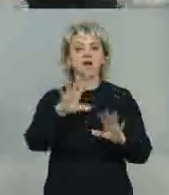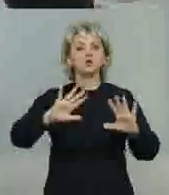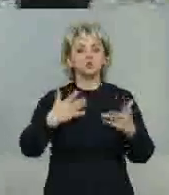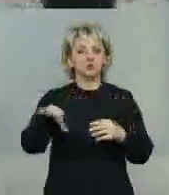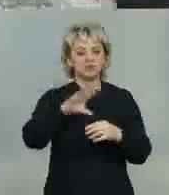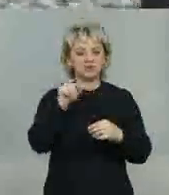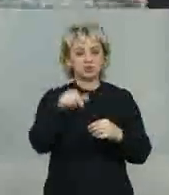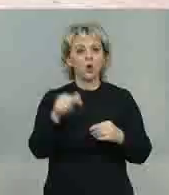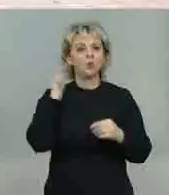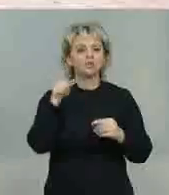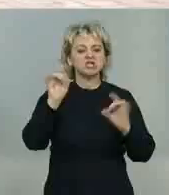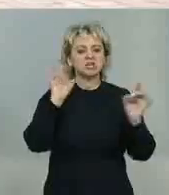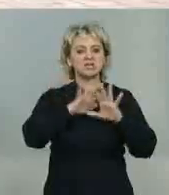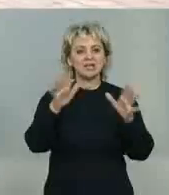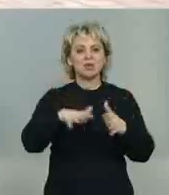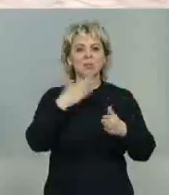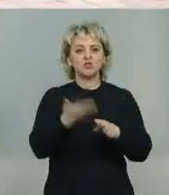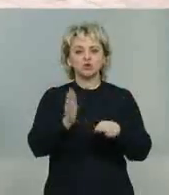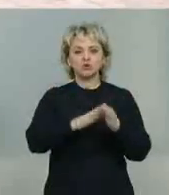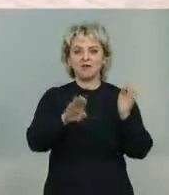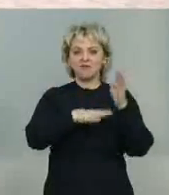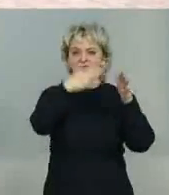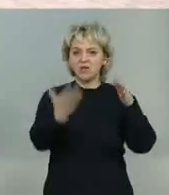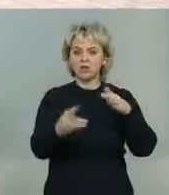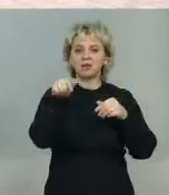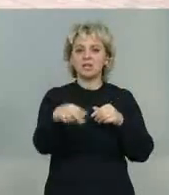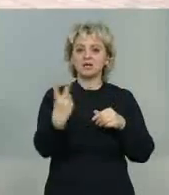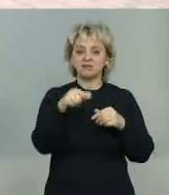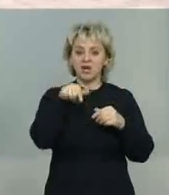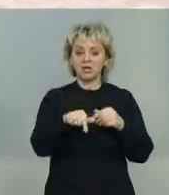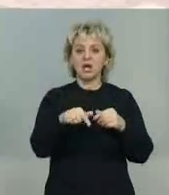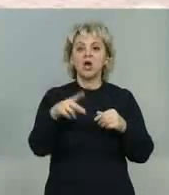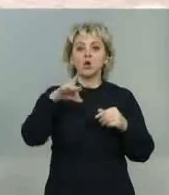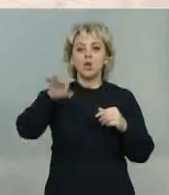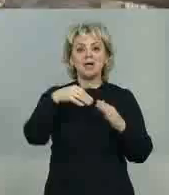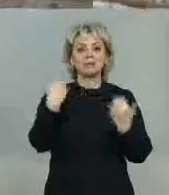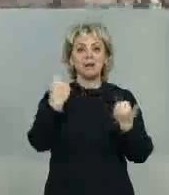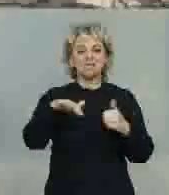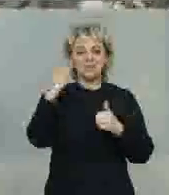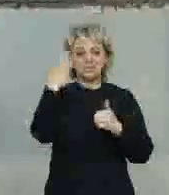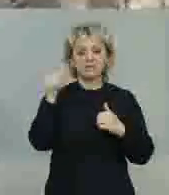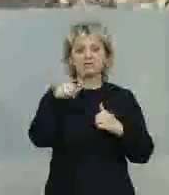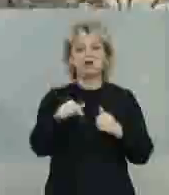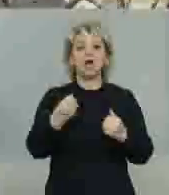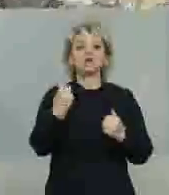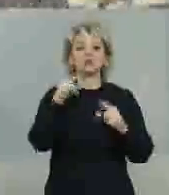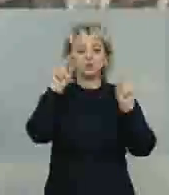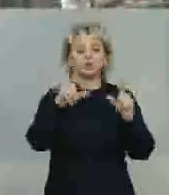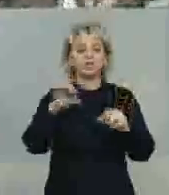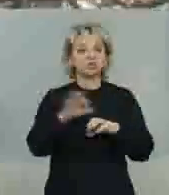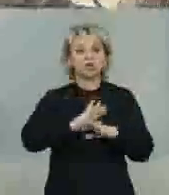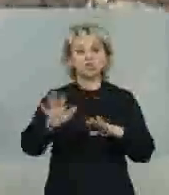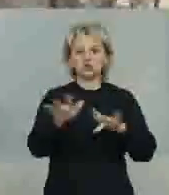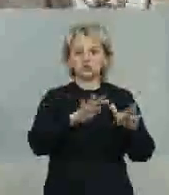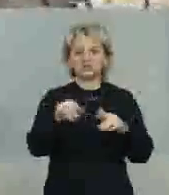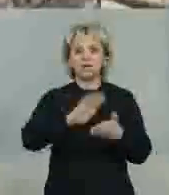все случилось. Услышал треск, и большая тяжелая ветка рухнула на них обоих. Ролан потерял сознание, когда очнулся, жена уже не